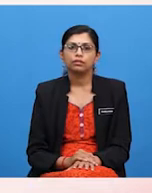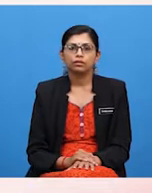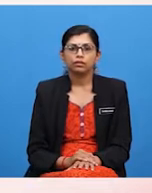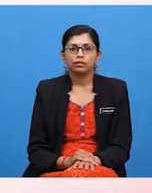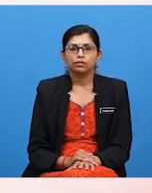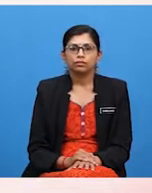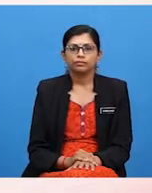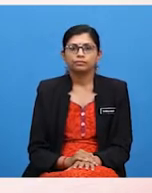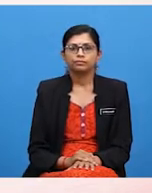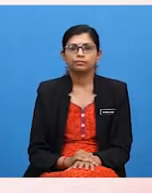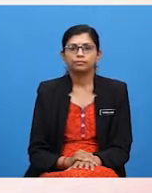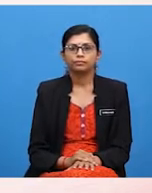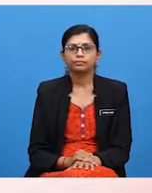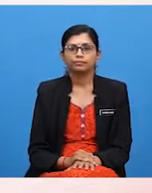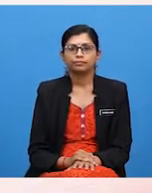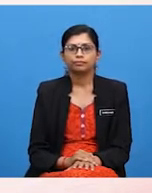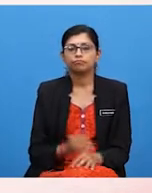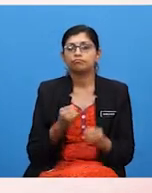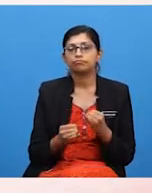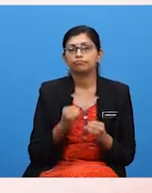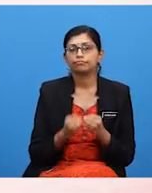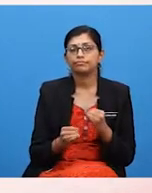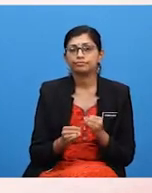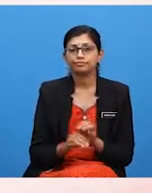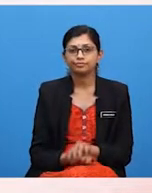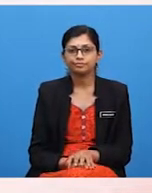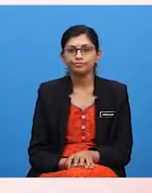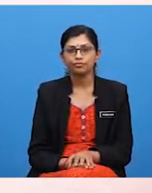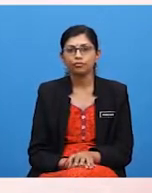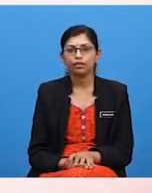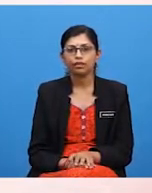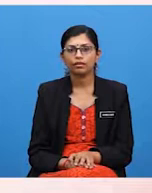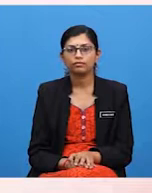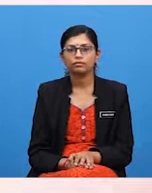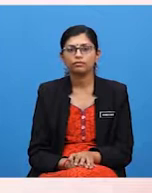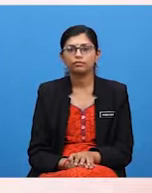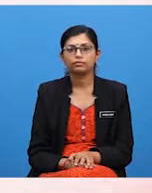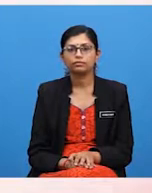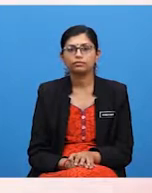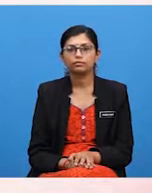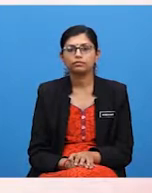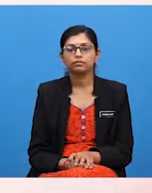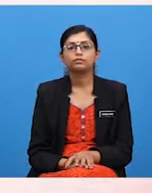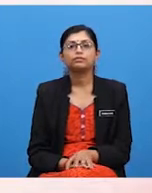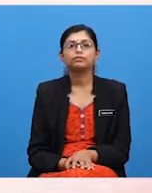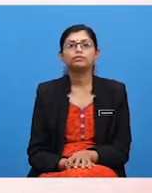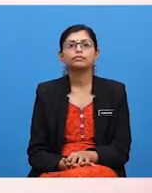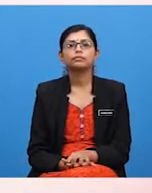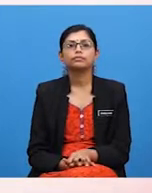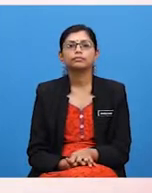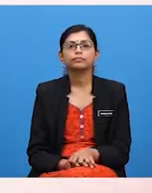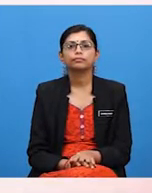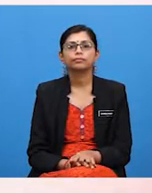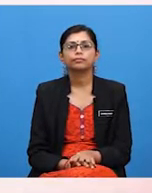Dan yang terakhir, pertumbuhan. Tumbuhan yang mengalami pertumbuhan